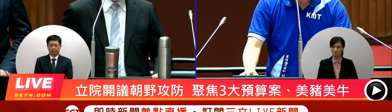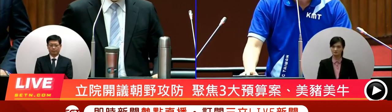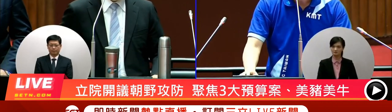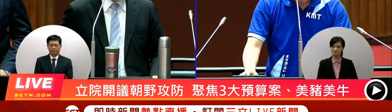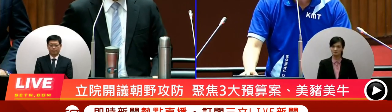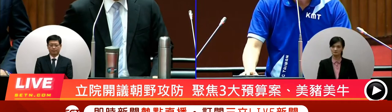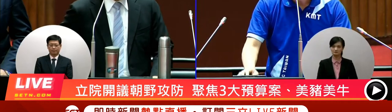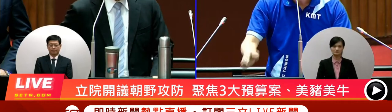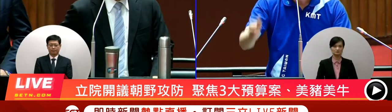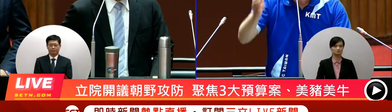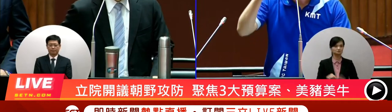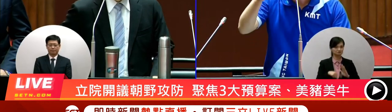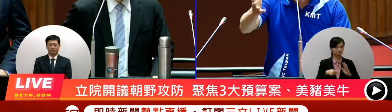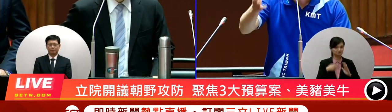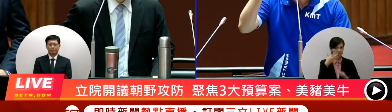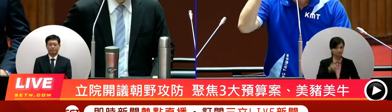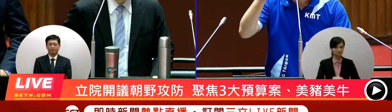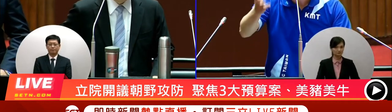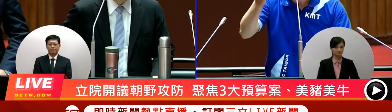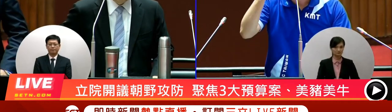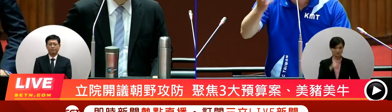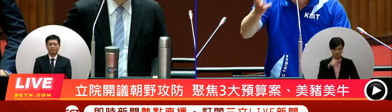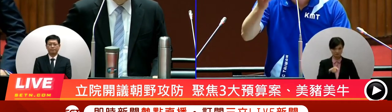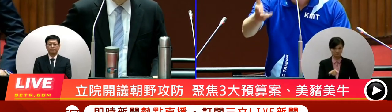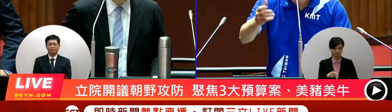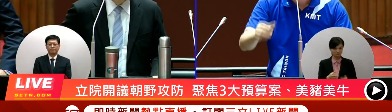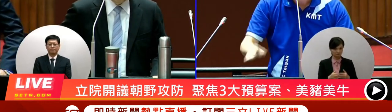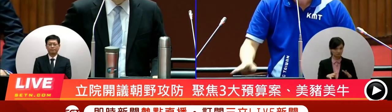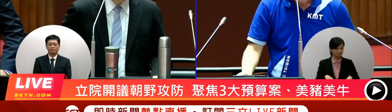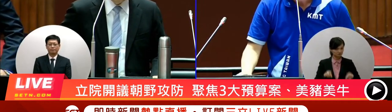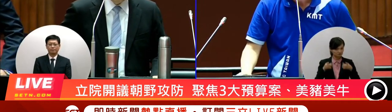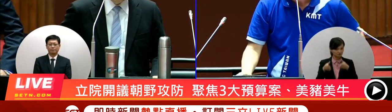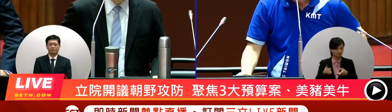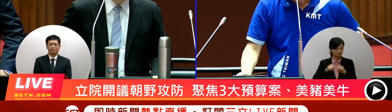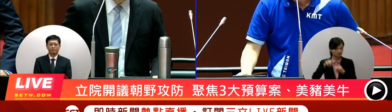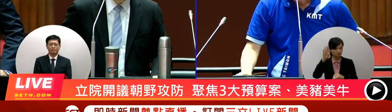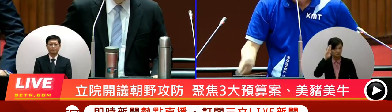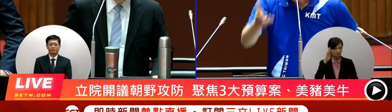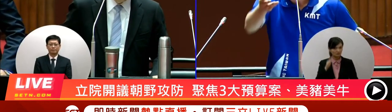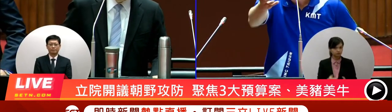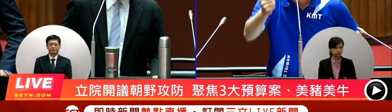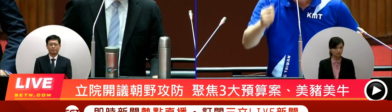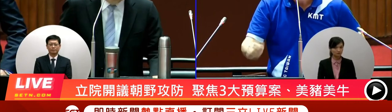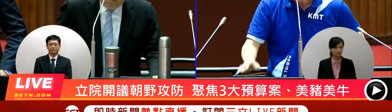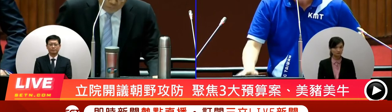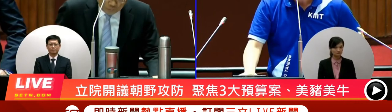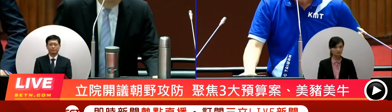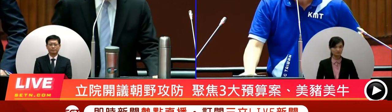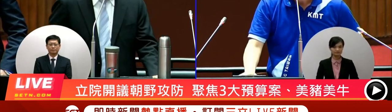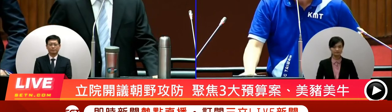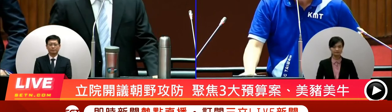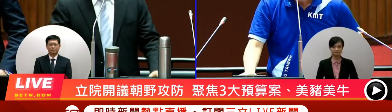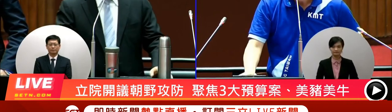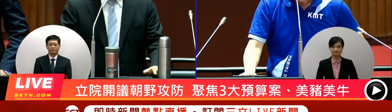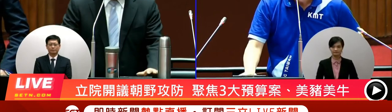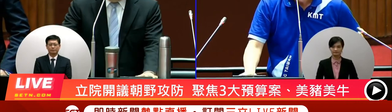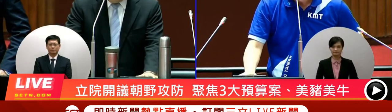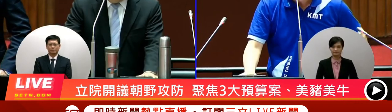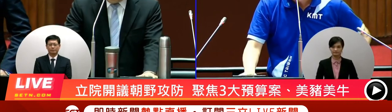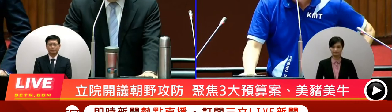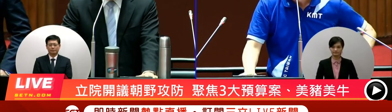长，你应不应该先道歉？我给你一点时间啊。